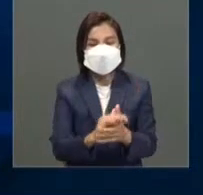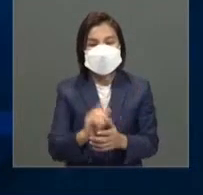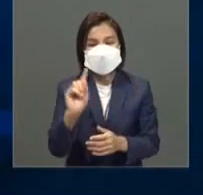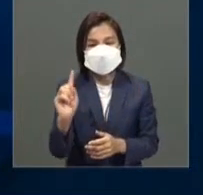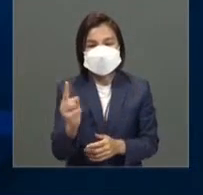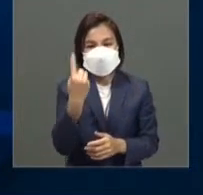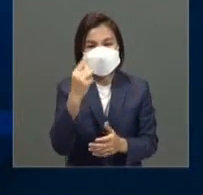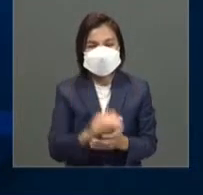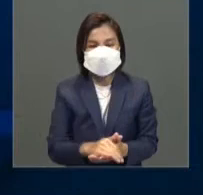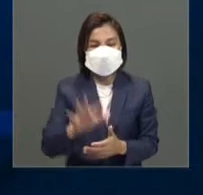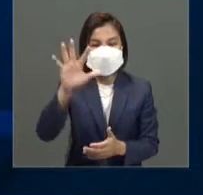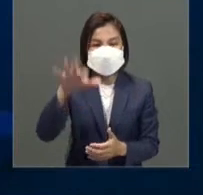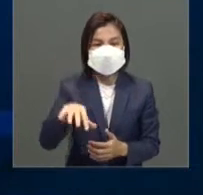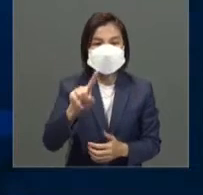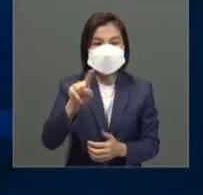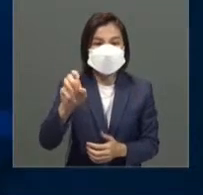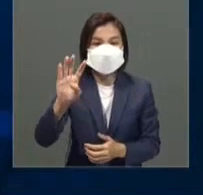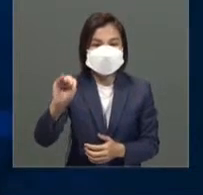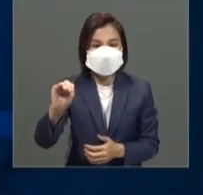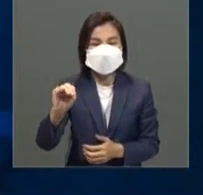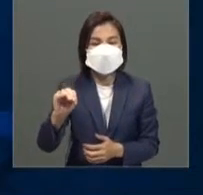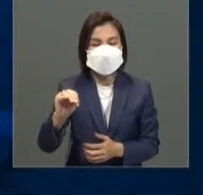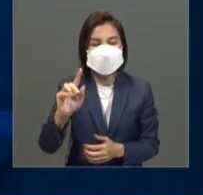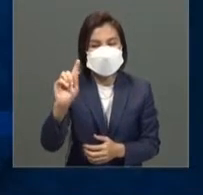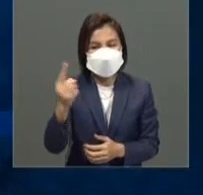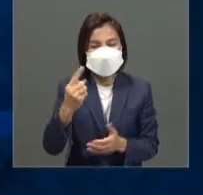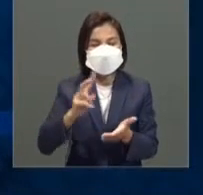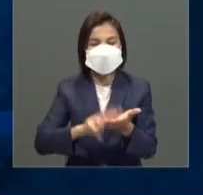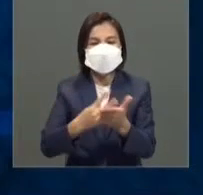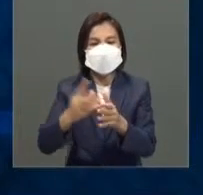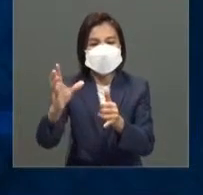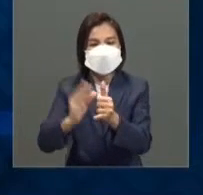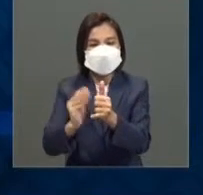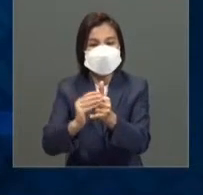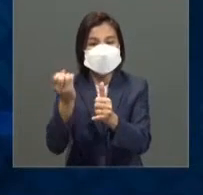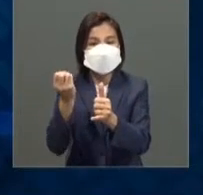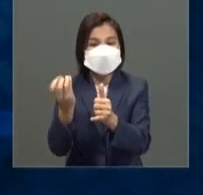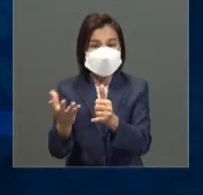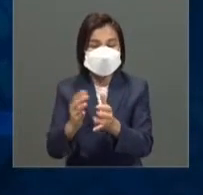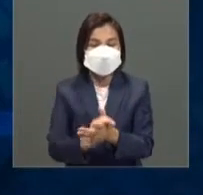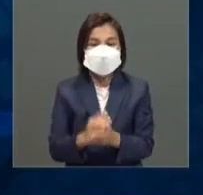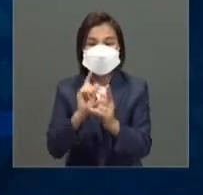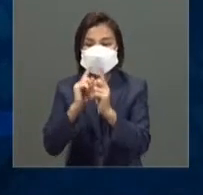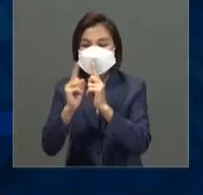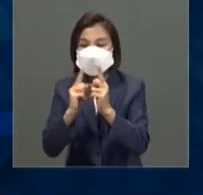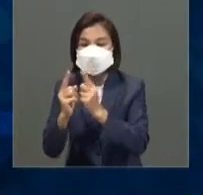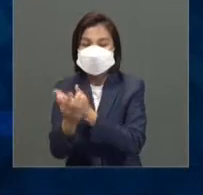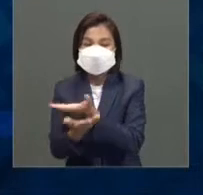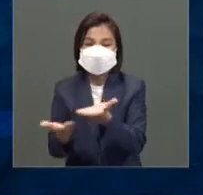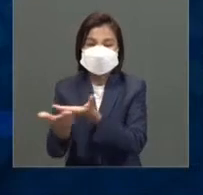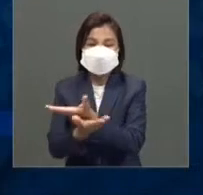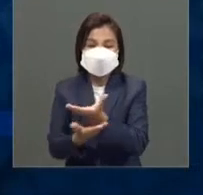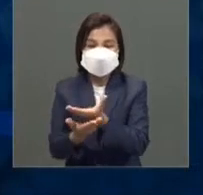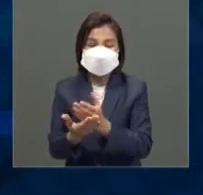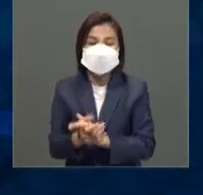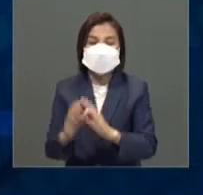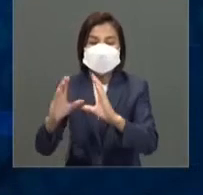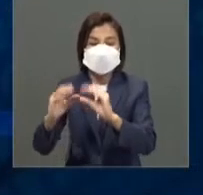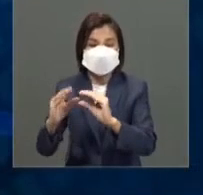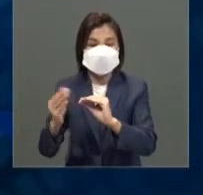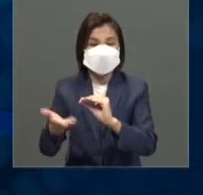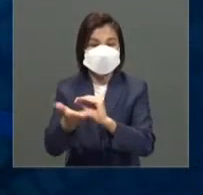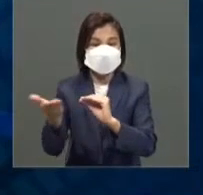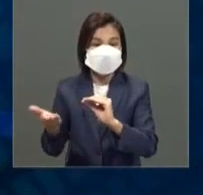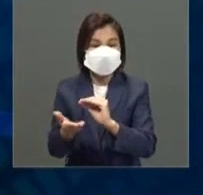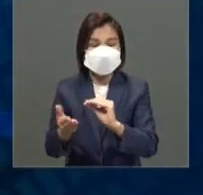ได้ครับ 5,140 นะครับก็มีการประชุมพูดคุยกันในที่ประชุมของสปกสวคว่